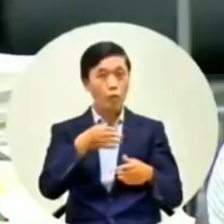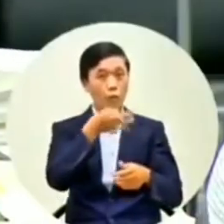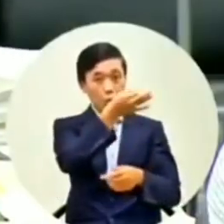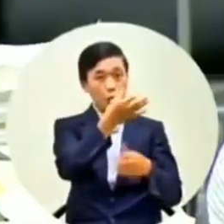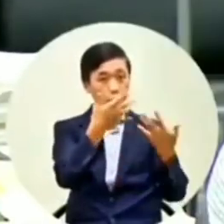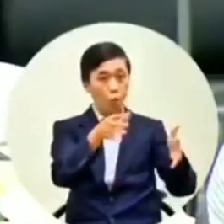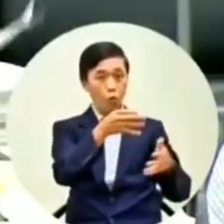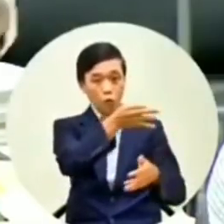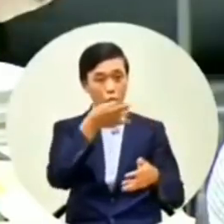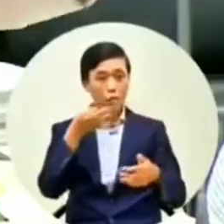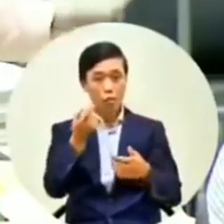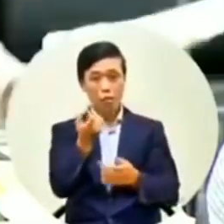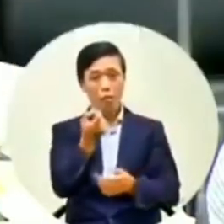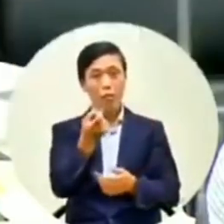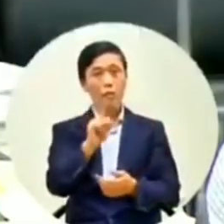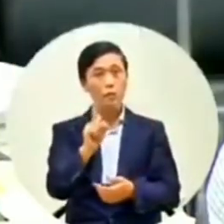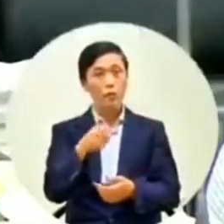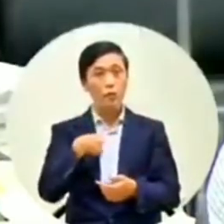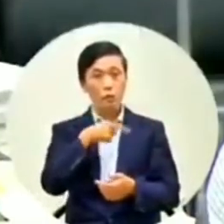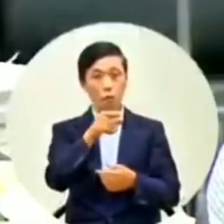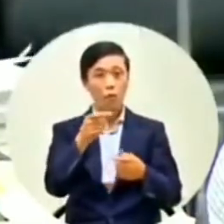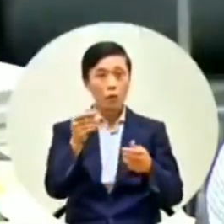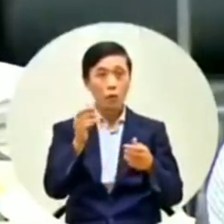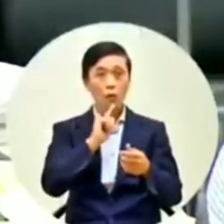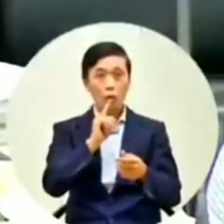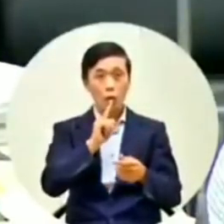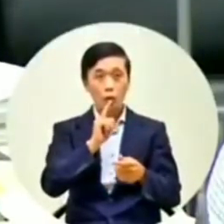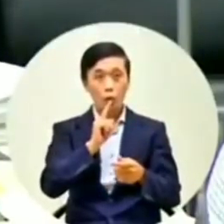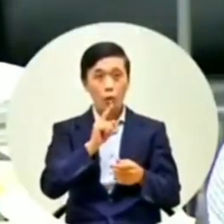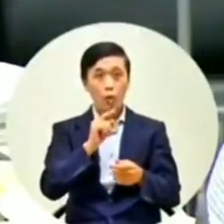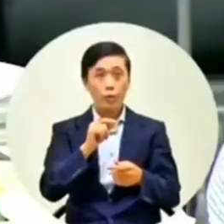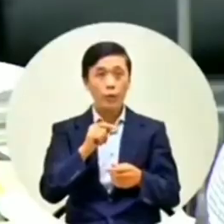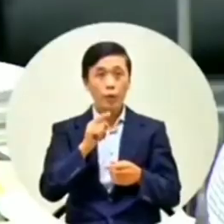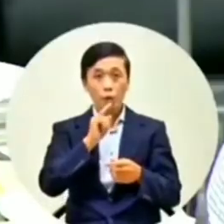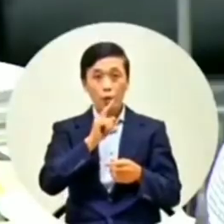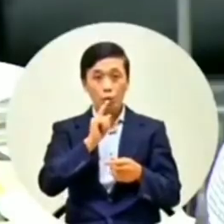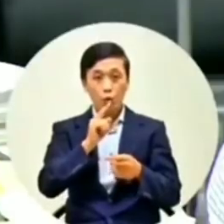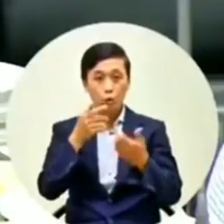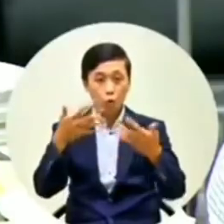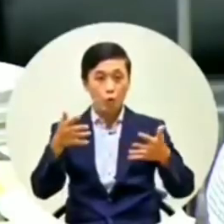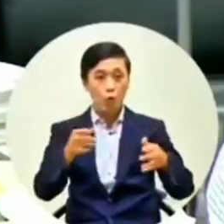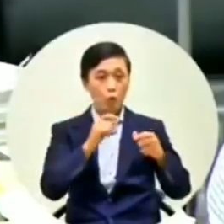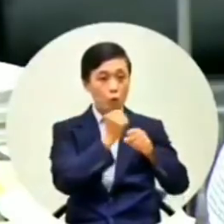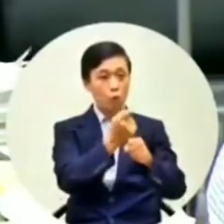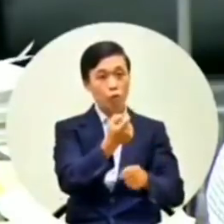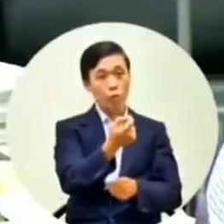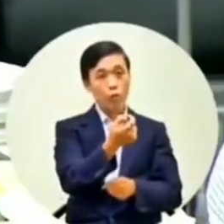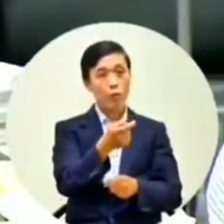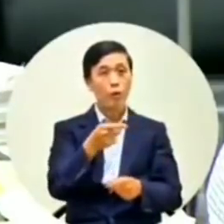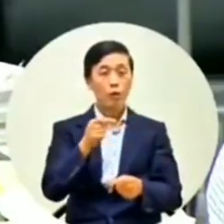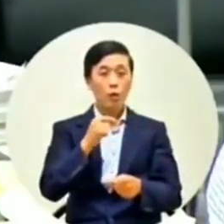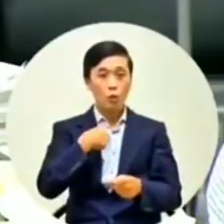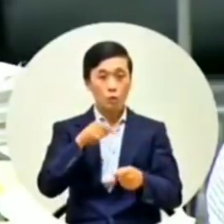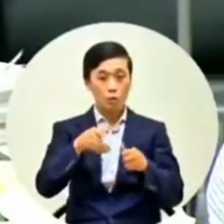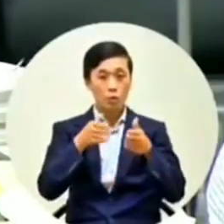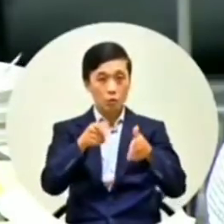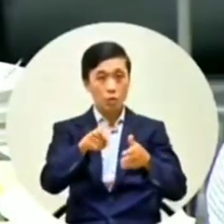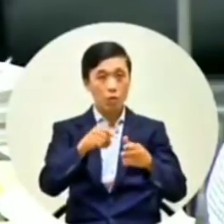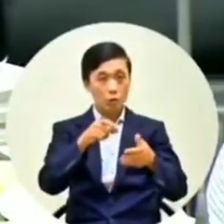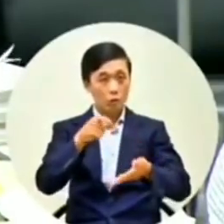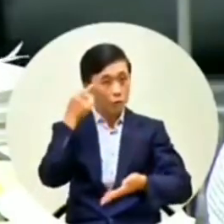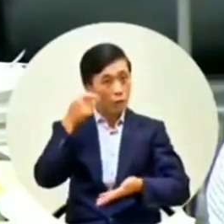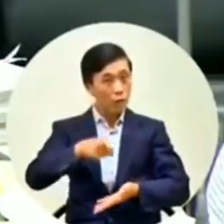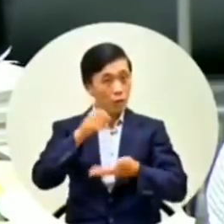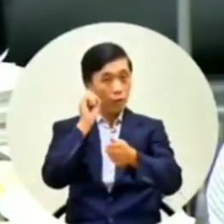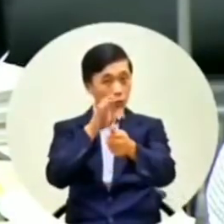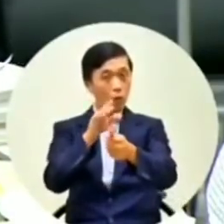题，我们没希望说哦，公告一半机啊，这没一疼惜，好不好？好、市长，这个部分我们要再次的提醒你。那